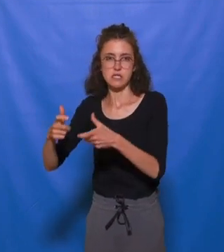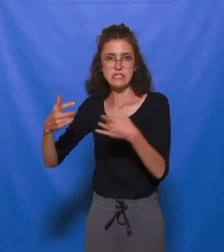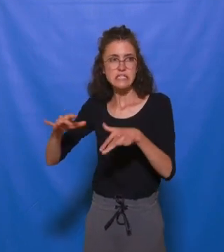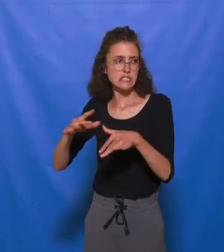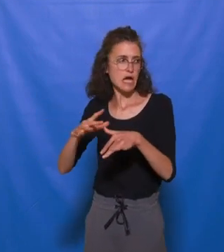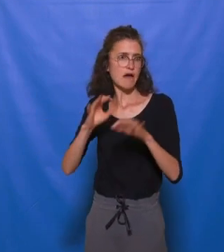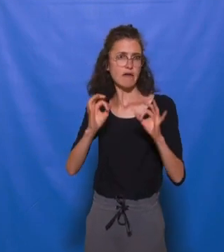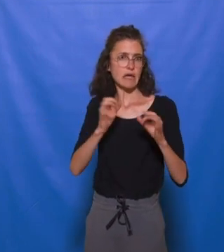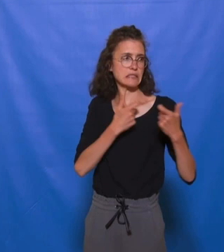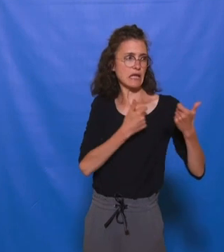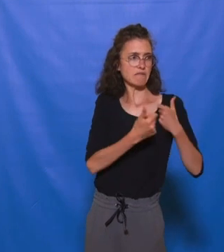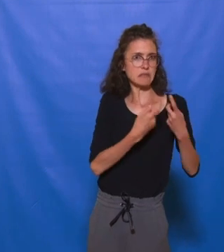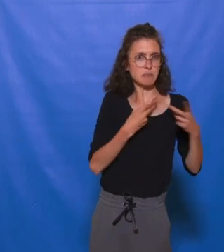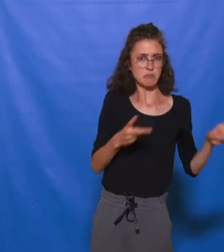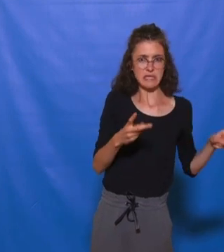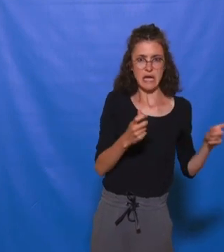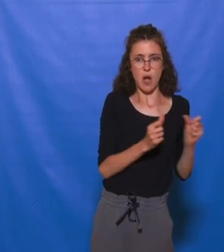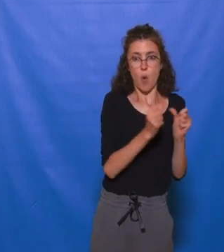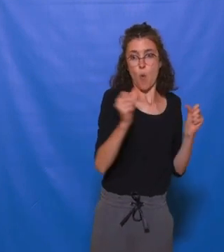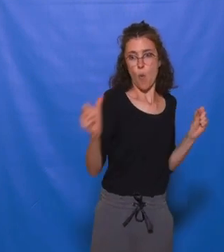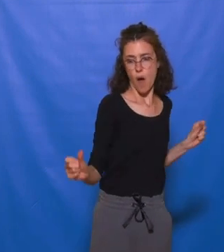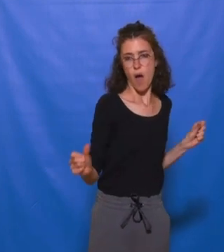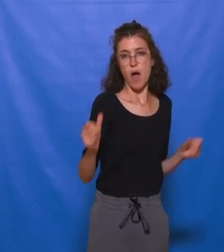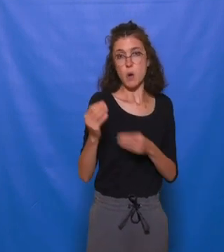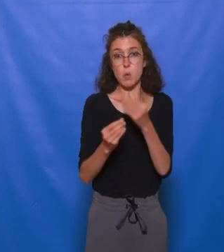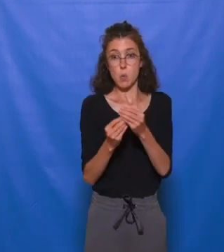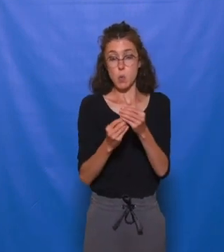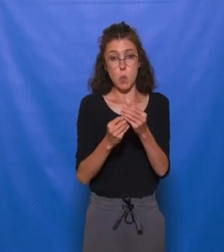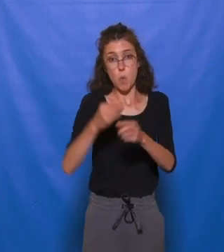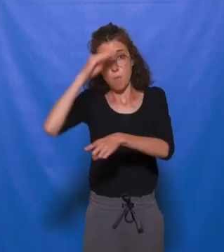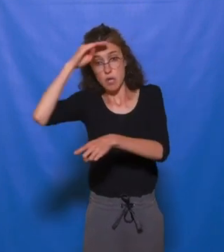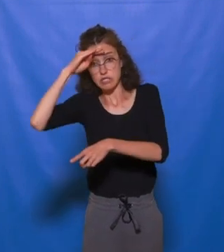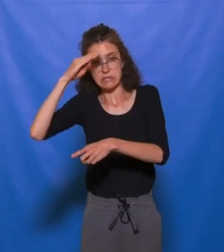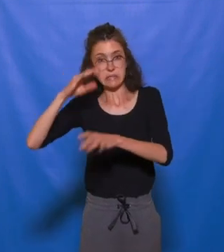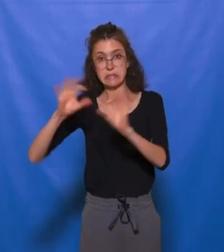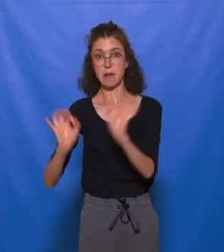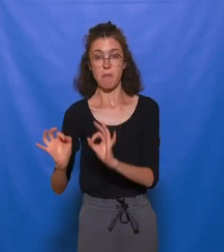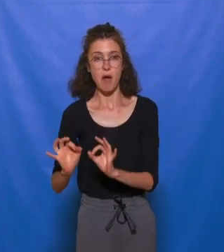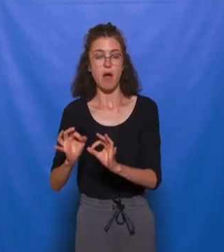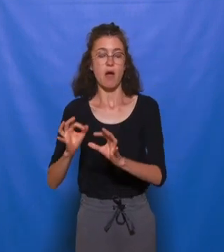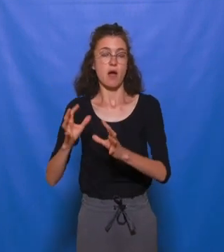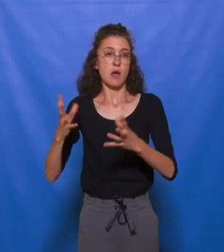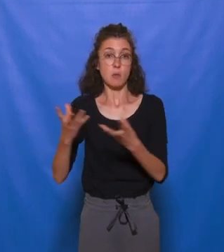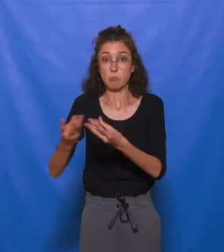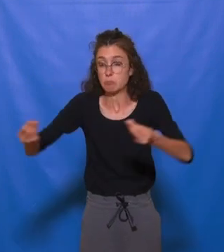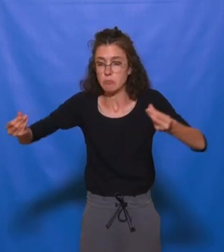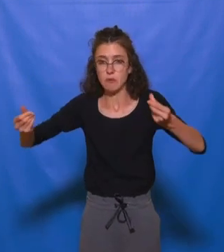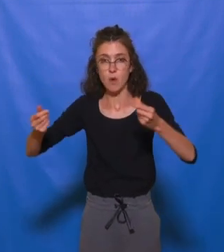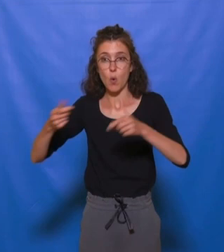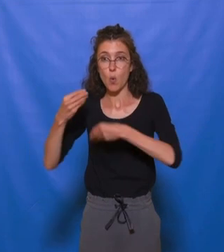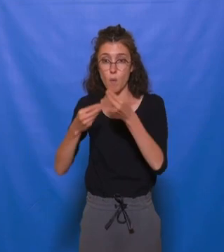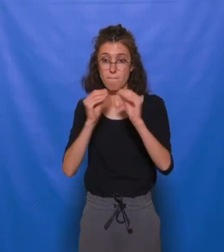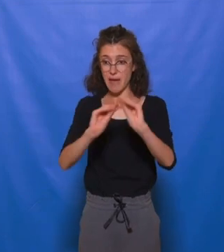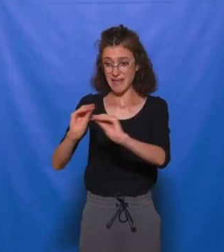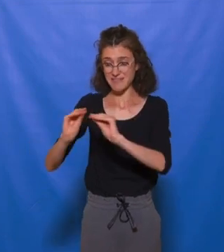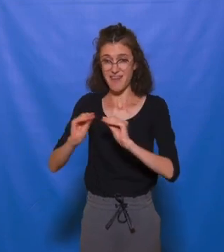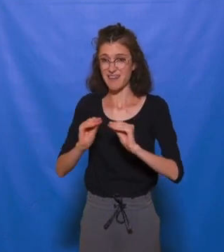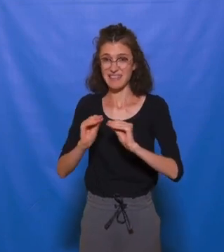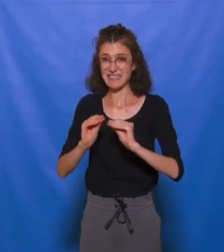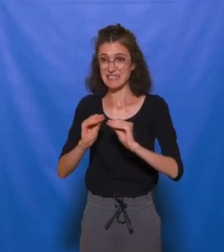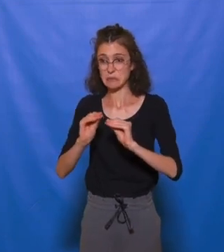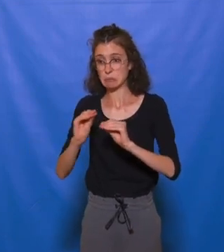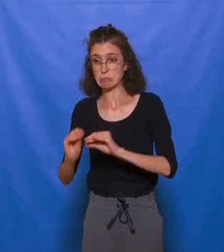publics, des agences postales qui ont parfois disparu, des commerces de proximité qui vont dans d'autres quartiers et du coup qui ont un sentiment